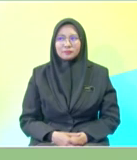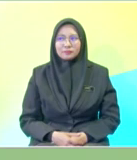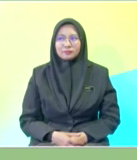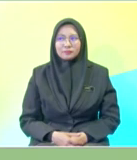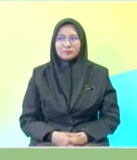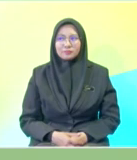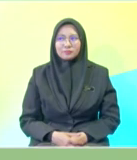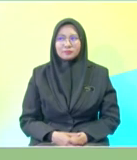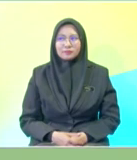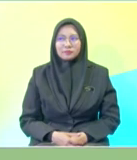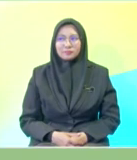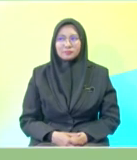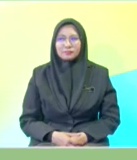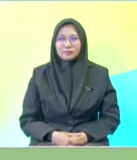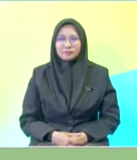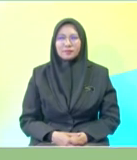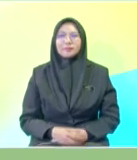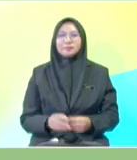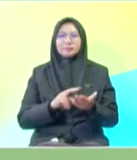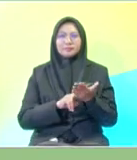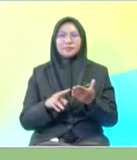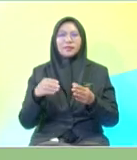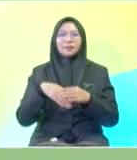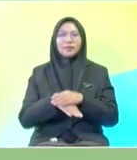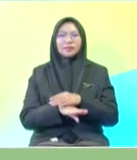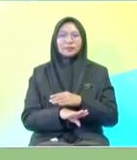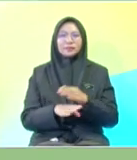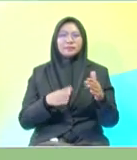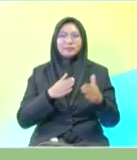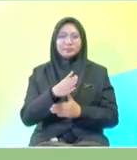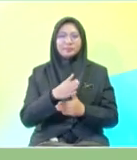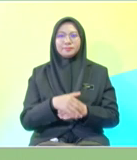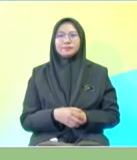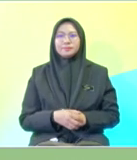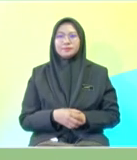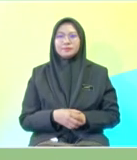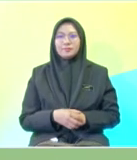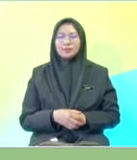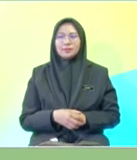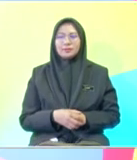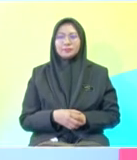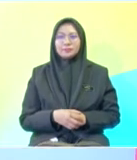kita masukkan terus oke eee Oke contoh yang ketiga Aiman